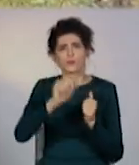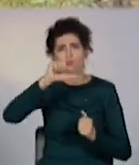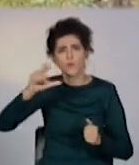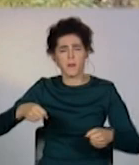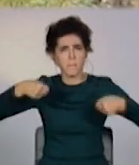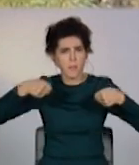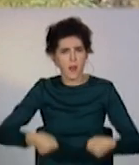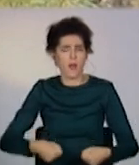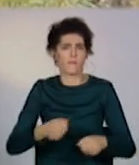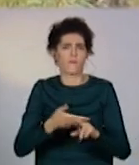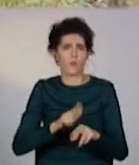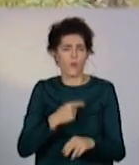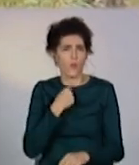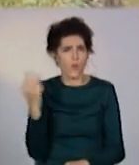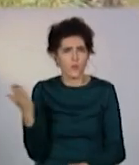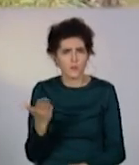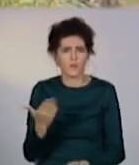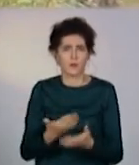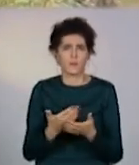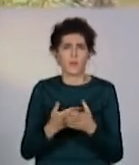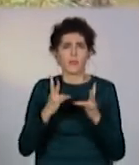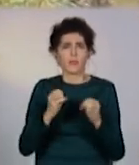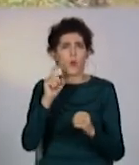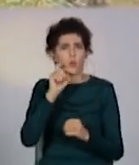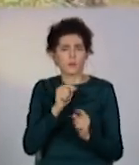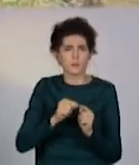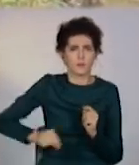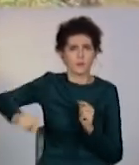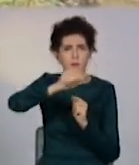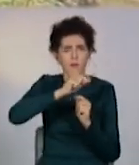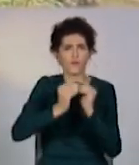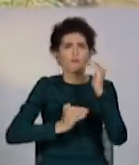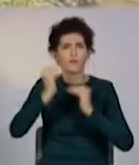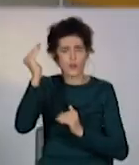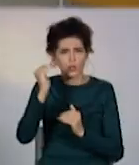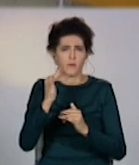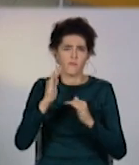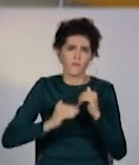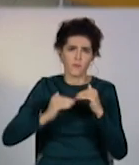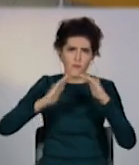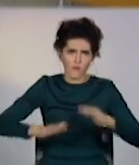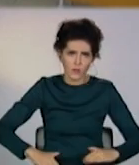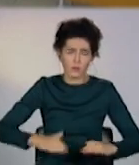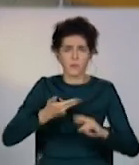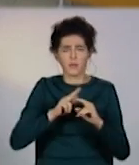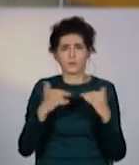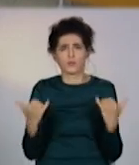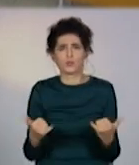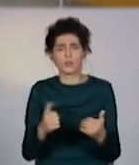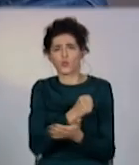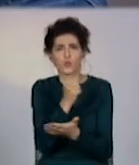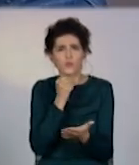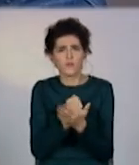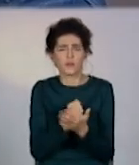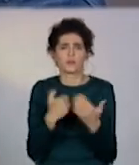право голосу. І не тільки на загальноукраїнських виборах до Верховної Ради, але й на місцевих. Законопроект, який гарантував волевиявлення